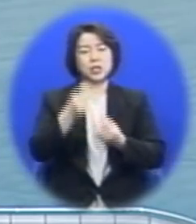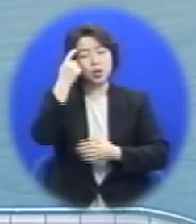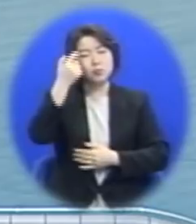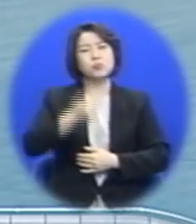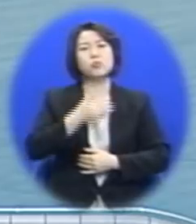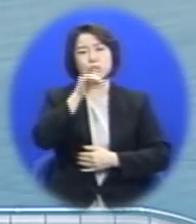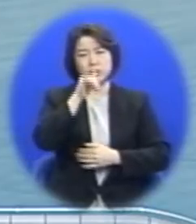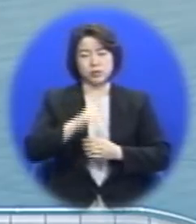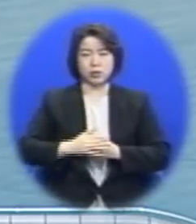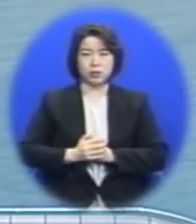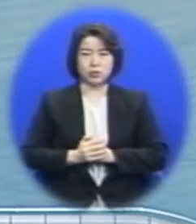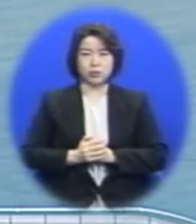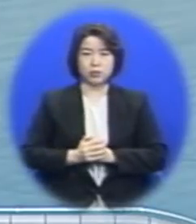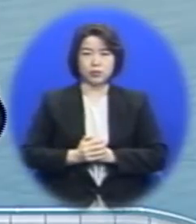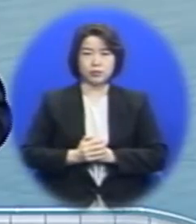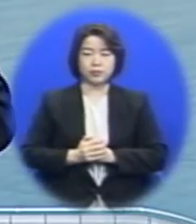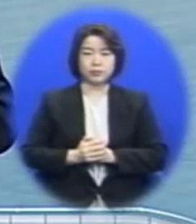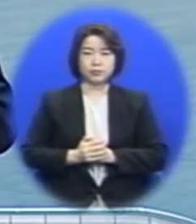묻습니다.